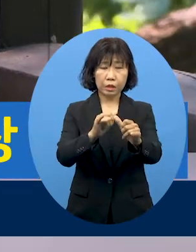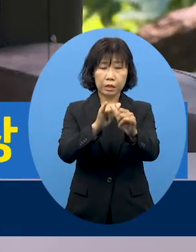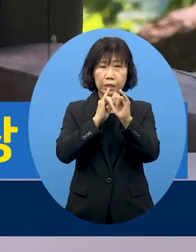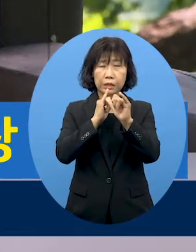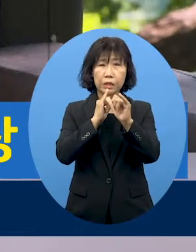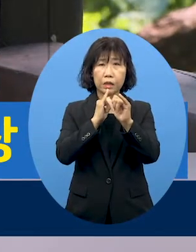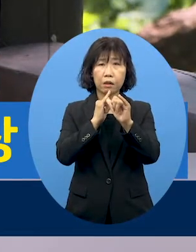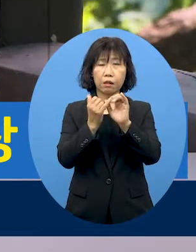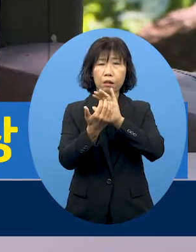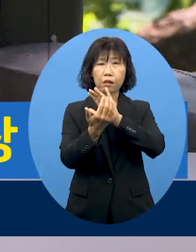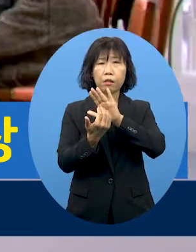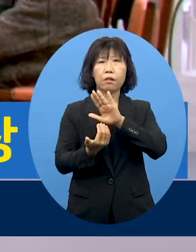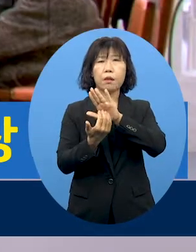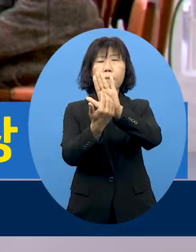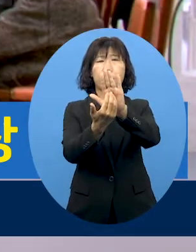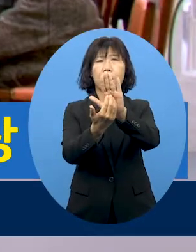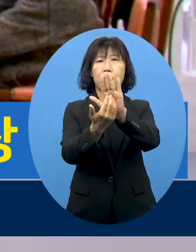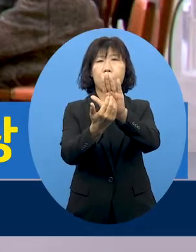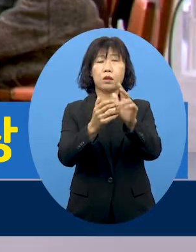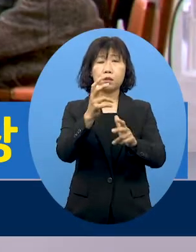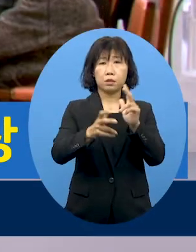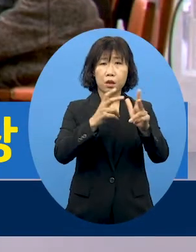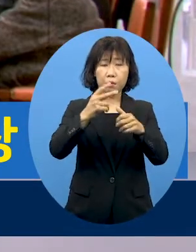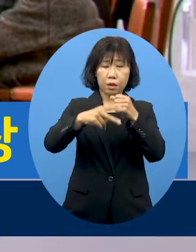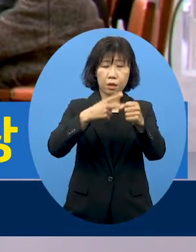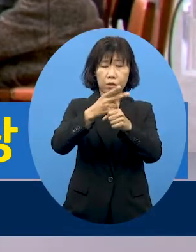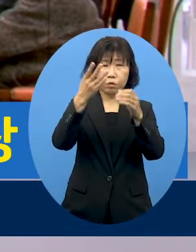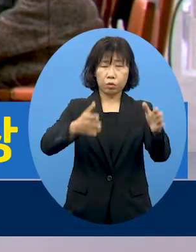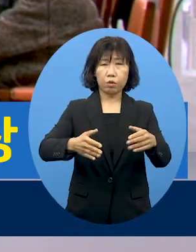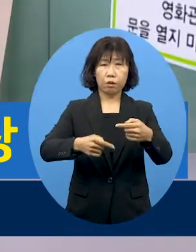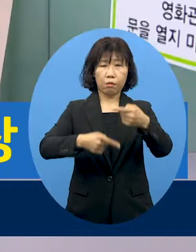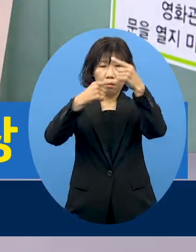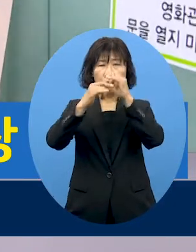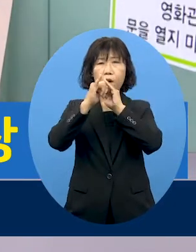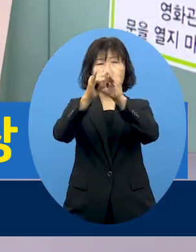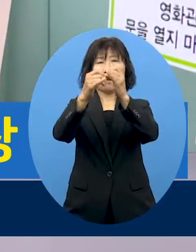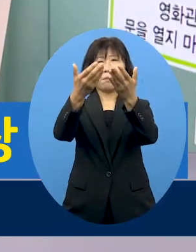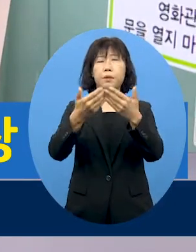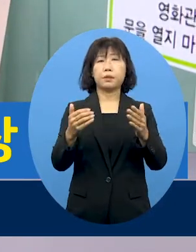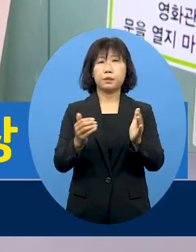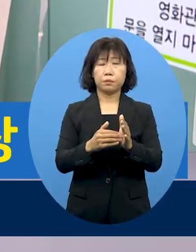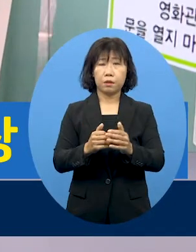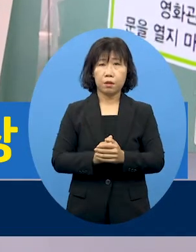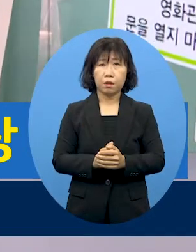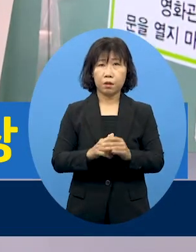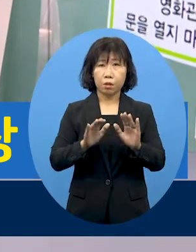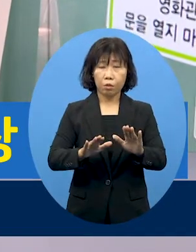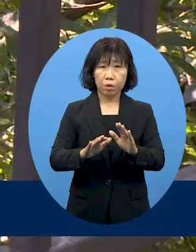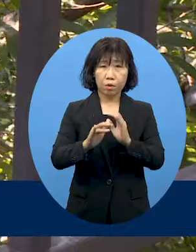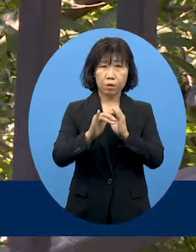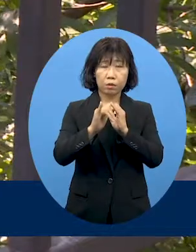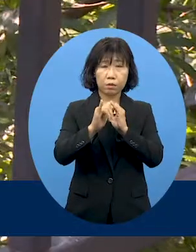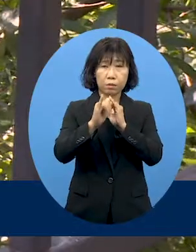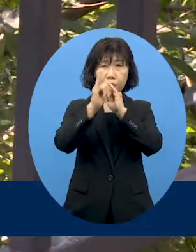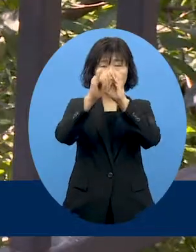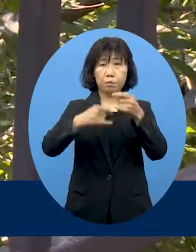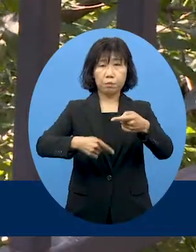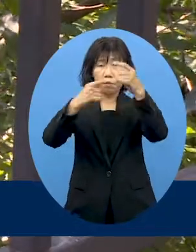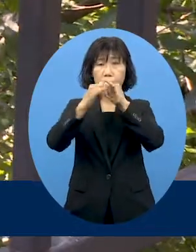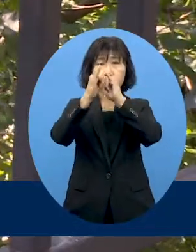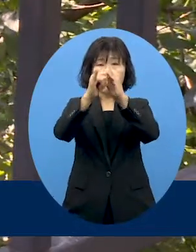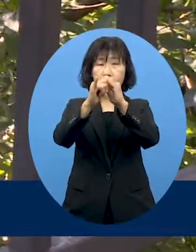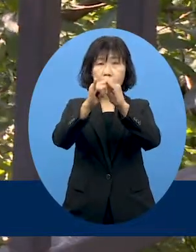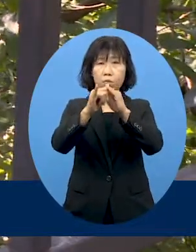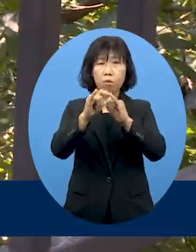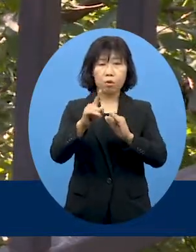동대문구가 자살 예방 사업 우수 지자체 2년 연속 보건복지부 장관 표창을 수상했습니다. 이번